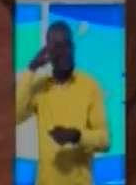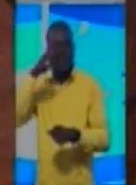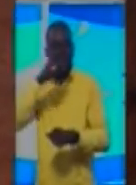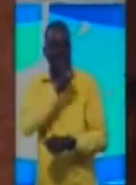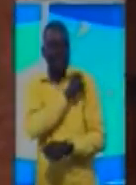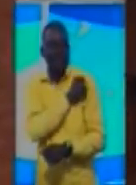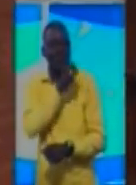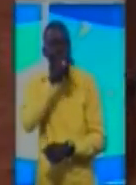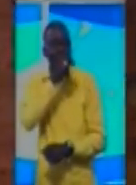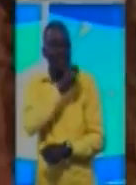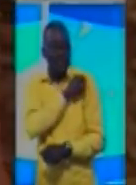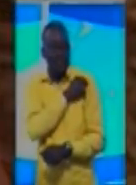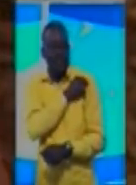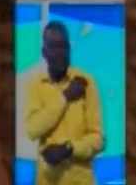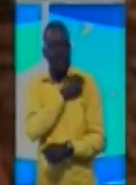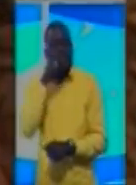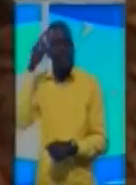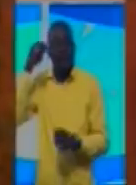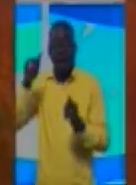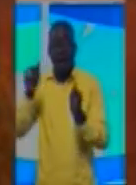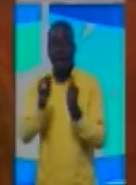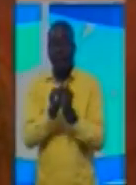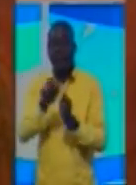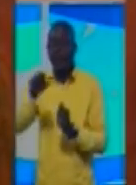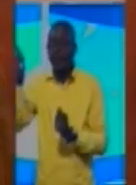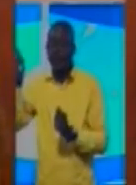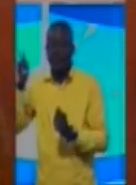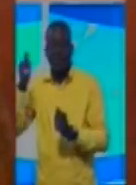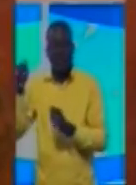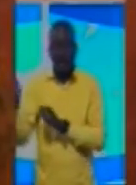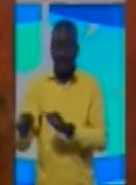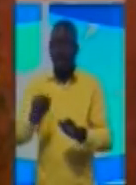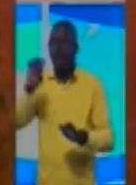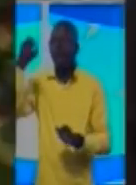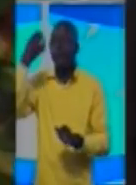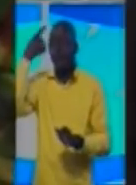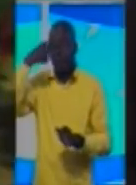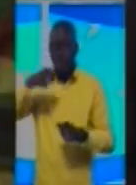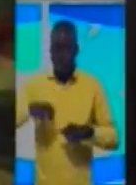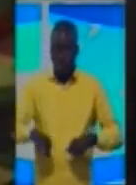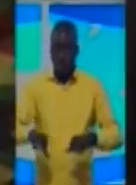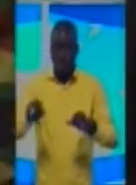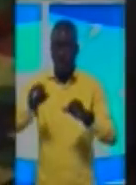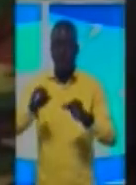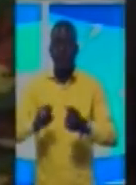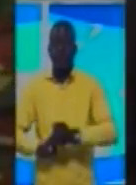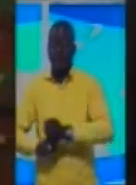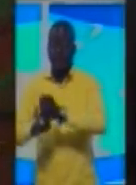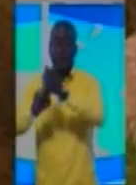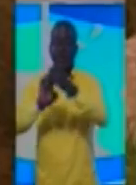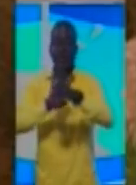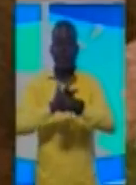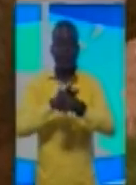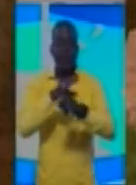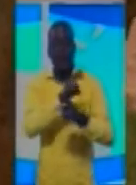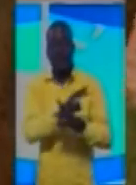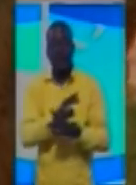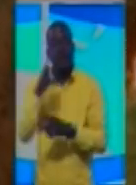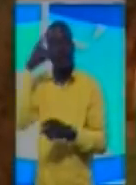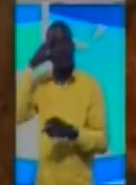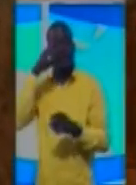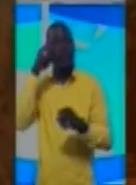Kiendrebego, de concert avec les autres forces déjà engagées pour poursuivre la défense du territoire et entretenir la flamme de